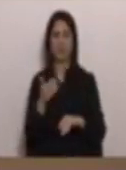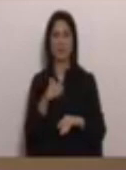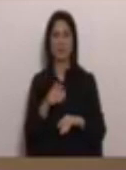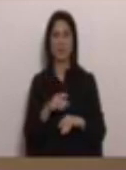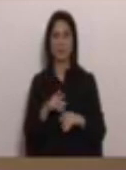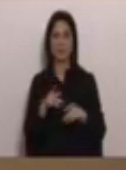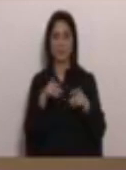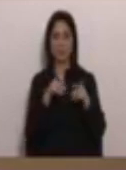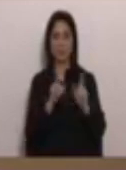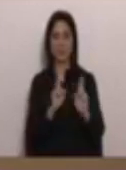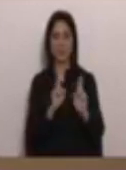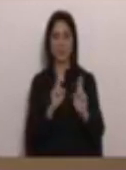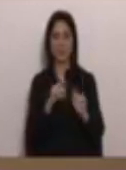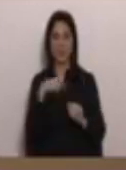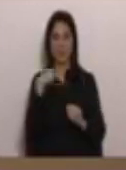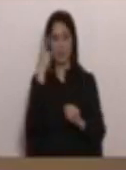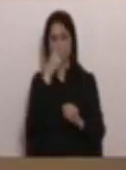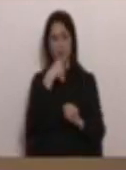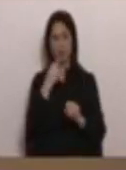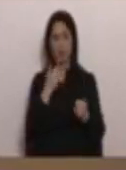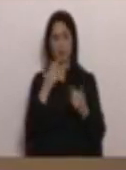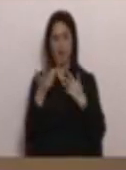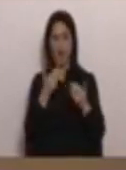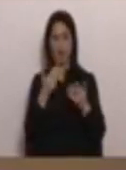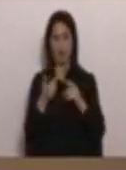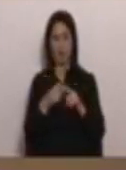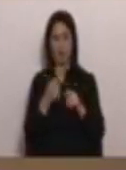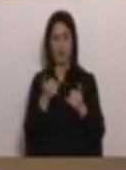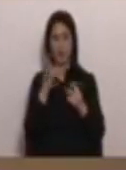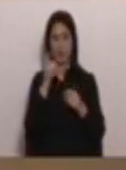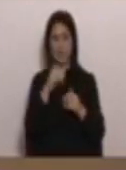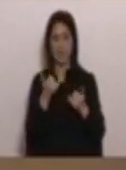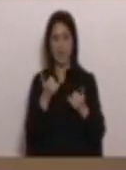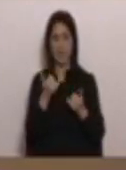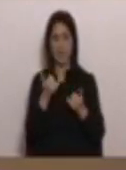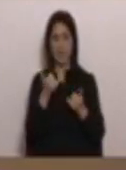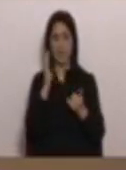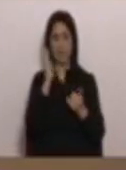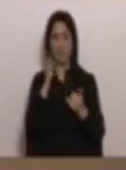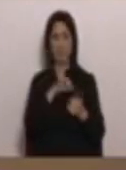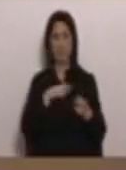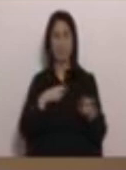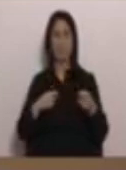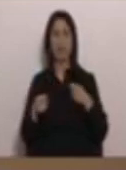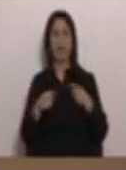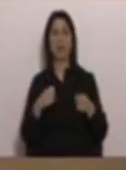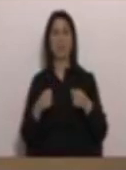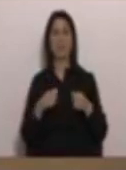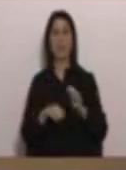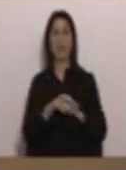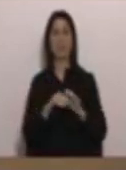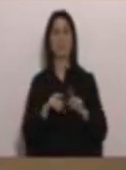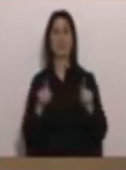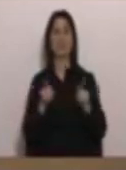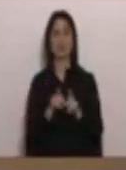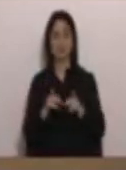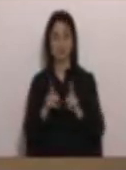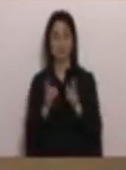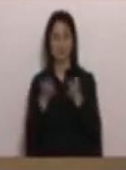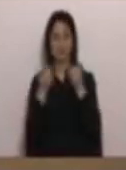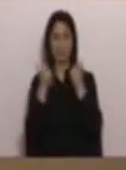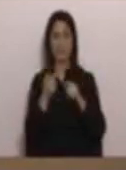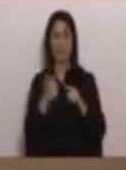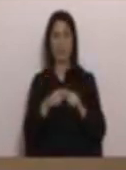შევკვეცეთ მაჟორიტარების რაოდენობა, რამდენადაც ვიცი, ახლა აპირებთ თვითმმართველობის არჩევნებზე სამის შეკვეცას, მეორე